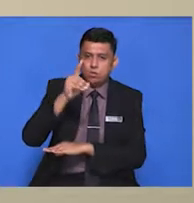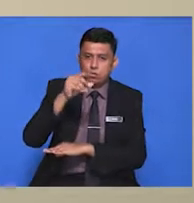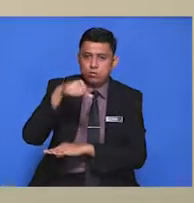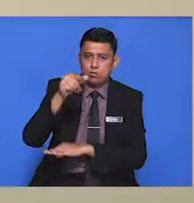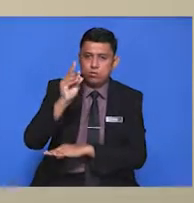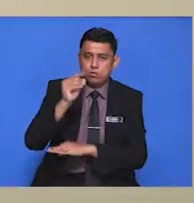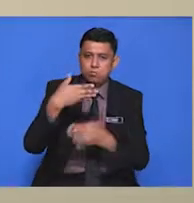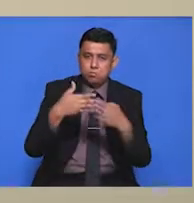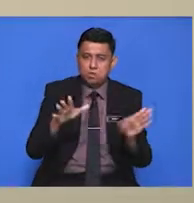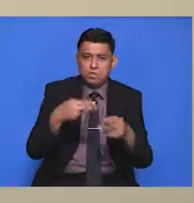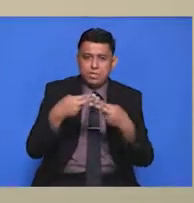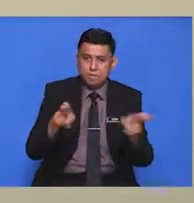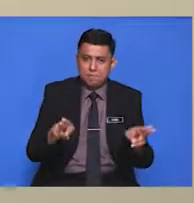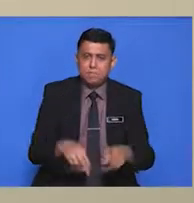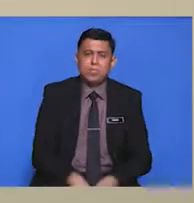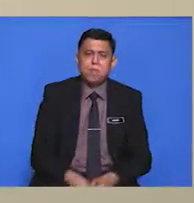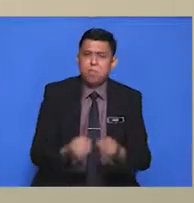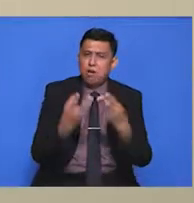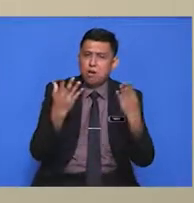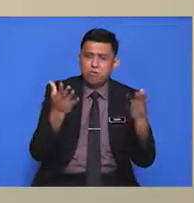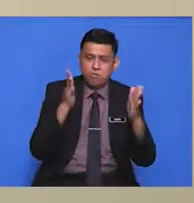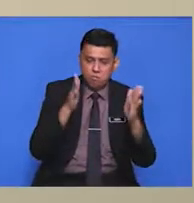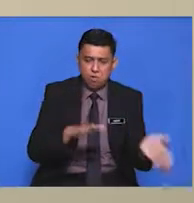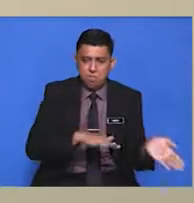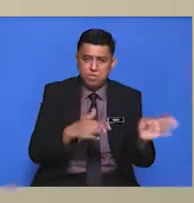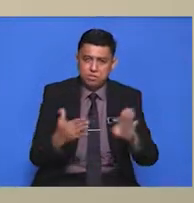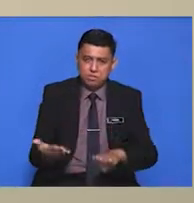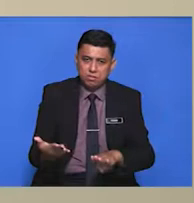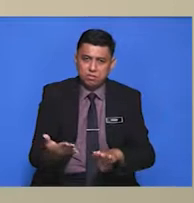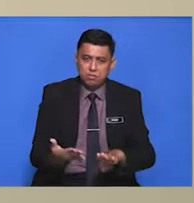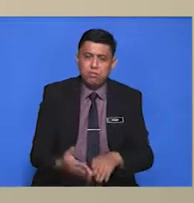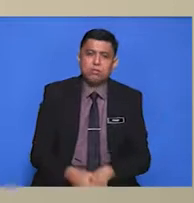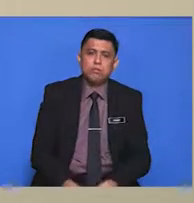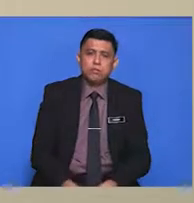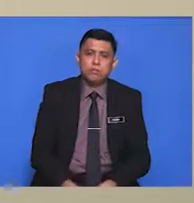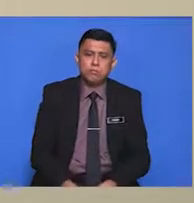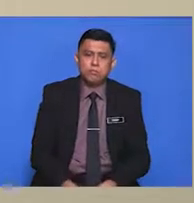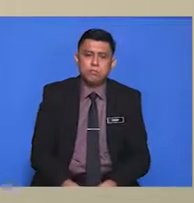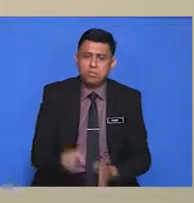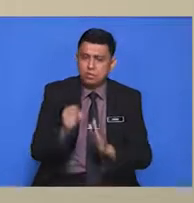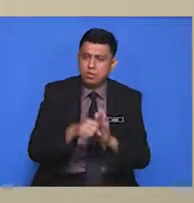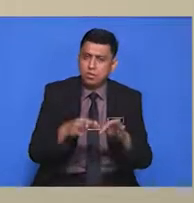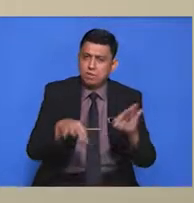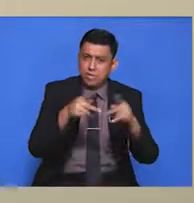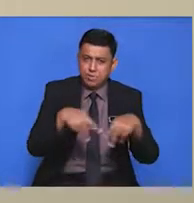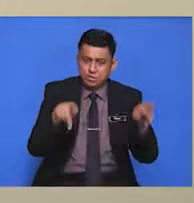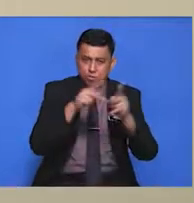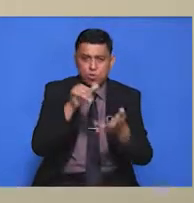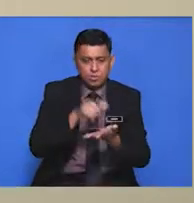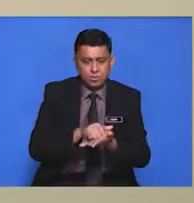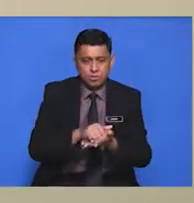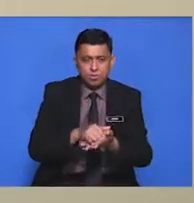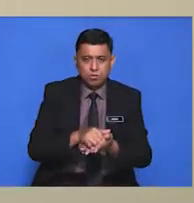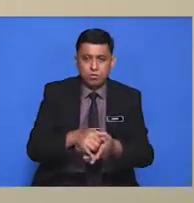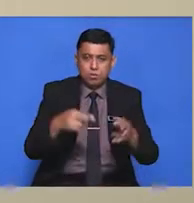musnah terbakar. Puluhan mayat manusia dan bangkai kod-kod bergelimpangan. Selepas peristiwa itu,